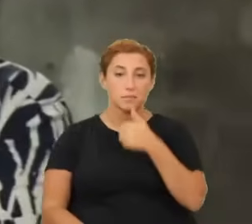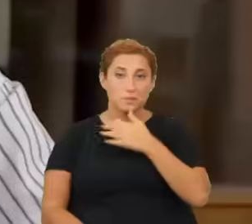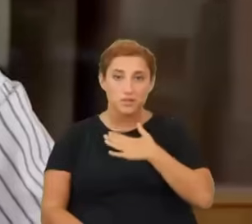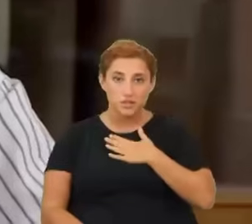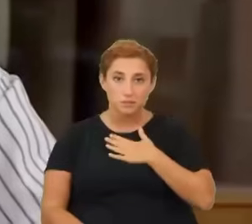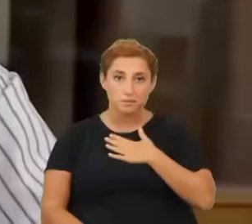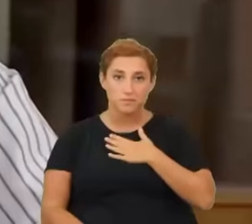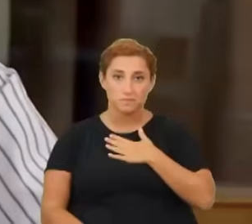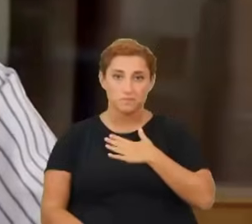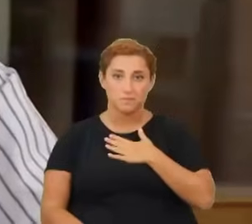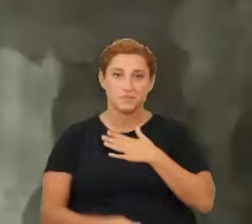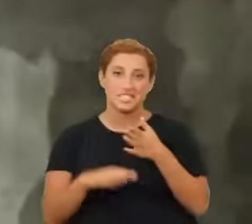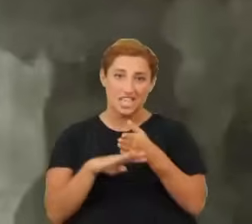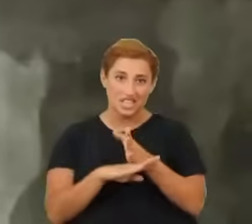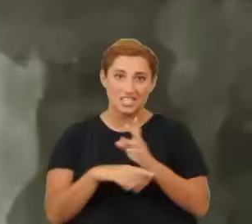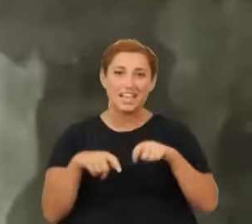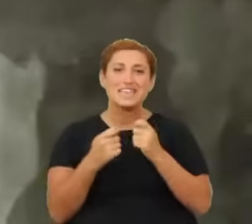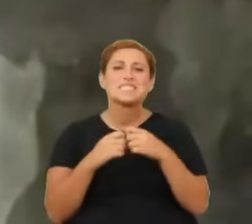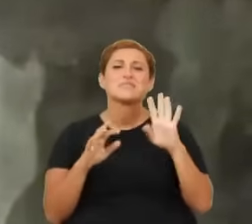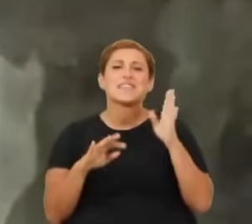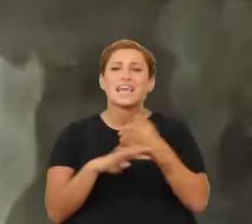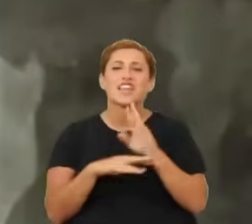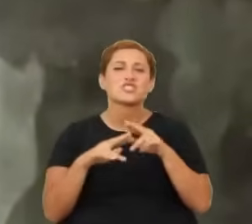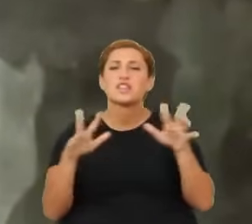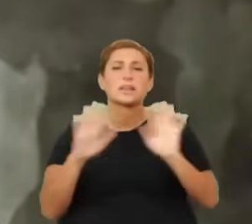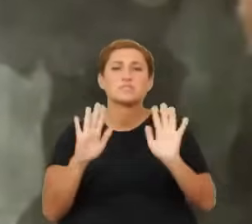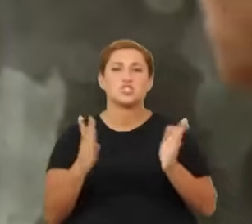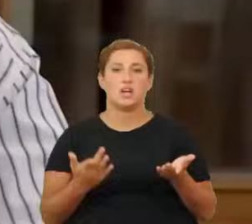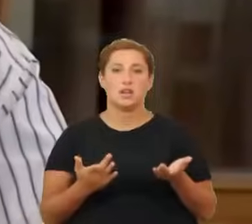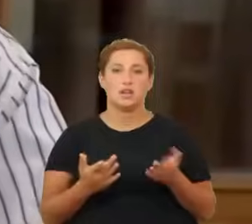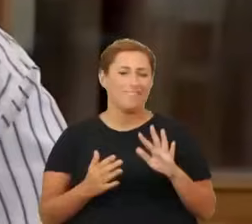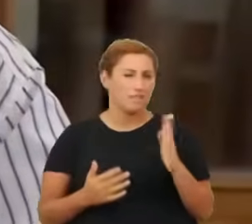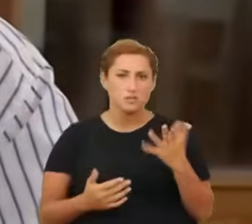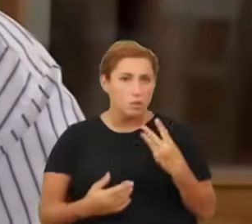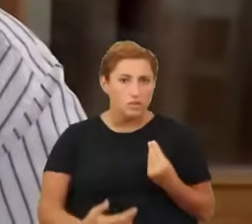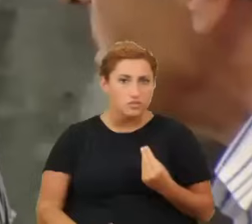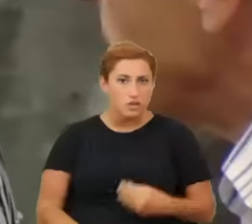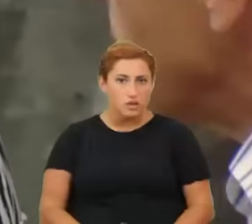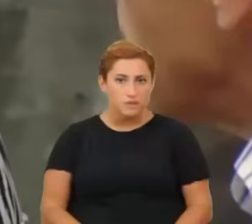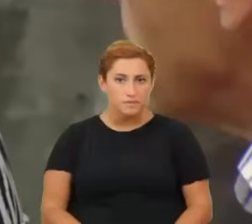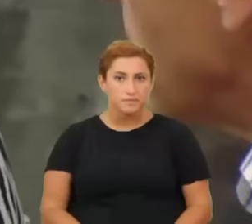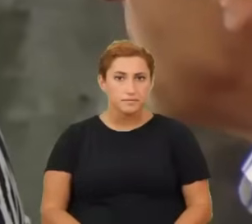Babacığım. Gerçekten kırılmayacak, gerçekten çatlamayacak. Nasıl olacak?